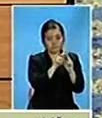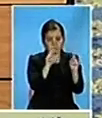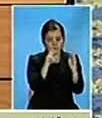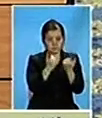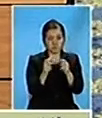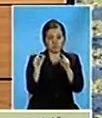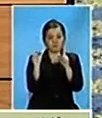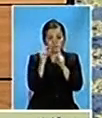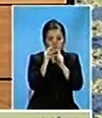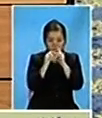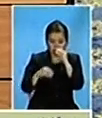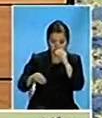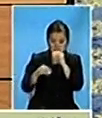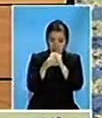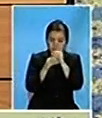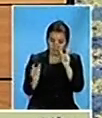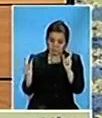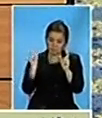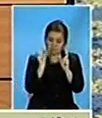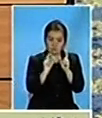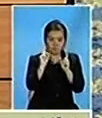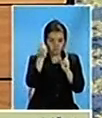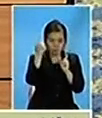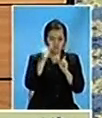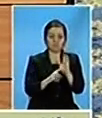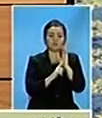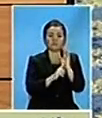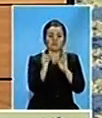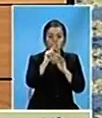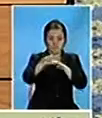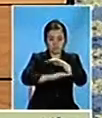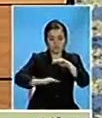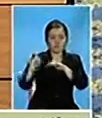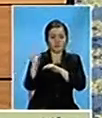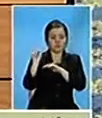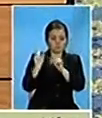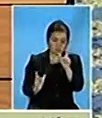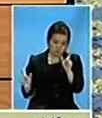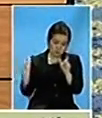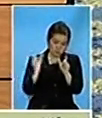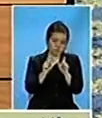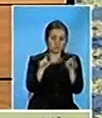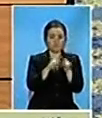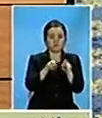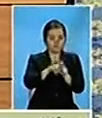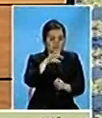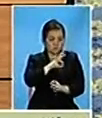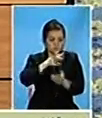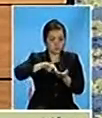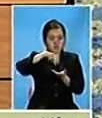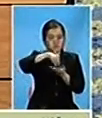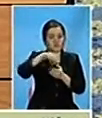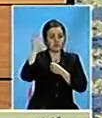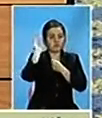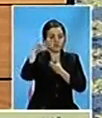พิ่มขึ้นมาท่านใช้กฎเกณฑ์กติกาอะไรในการเพิ่มตัวอย่างเช่นนะครับซึ่งท่านสมาชิกเมื่อกี้ก็เรียนชี้แจงแล้วว่าอย่างเช่นนิย